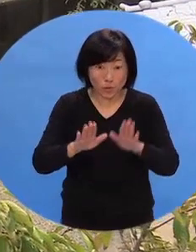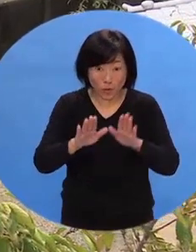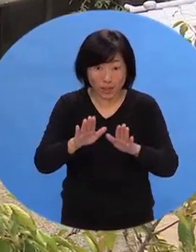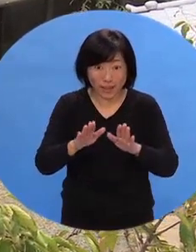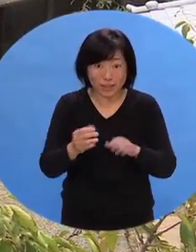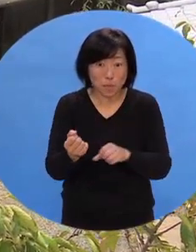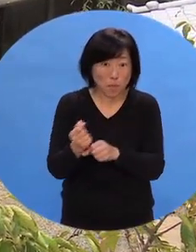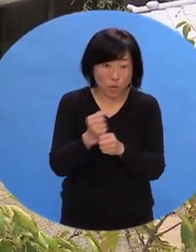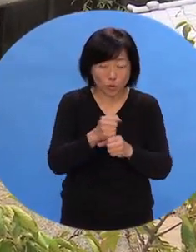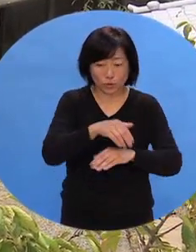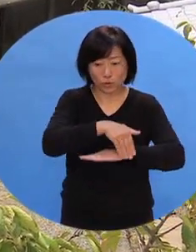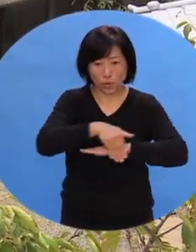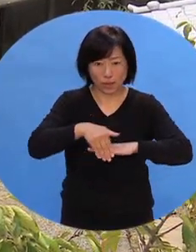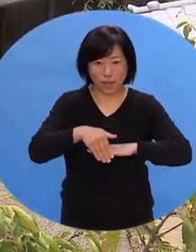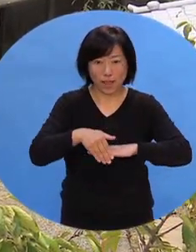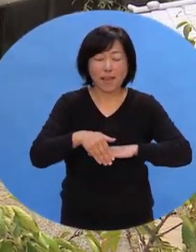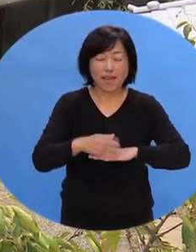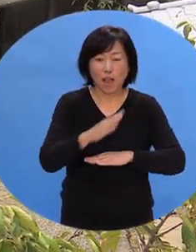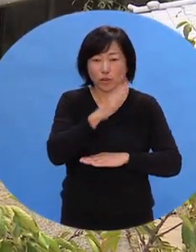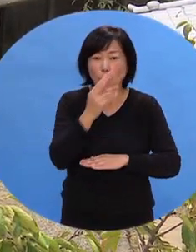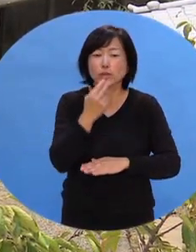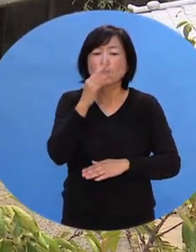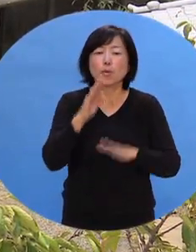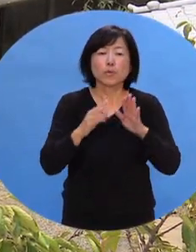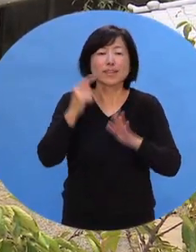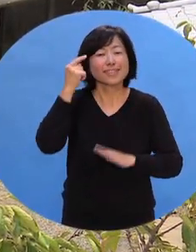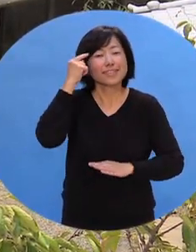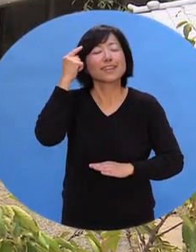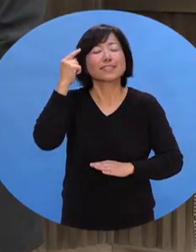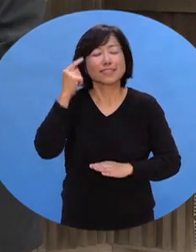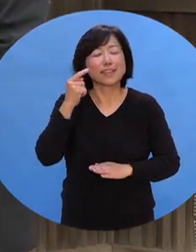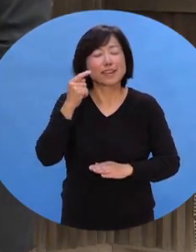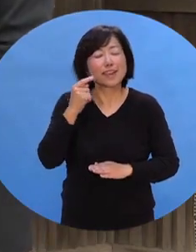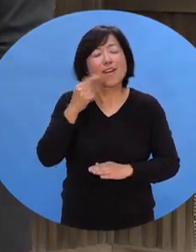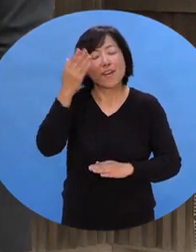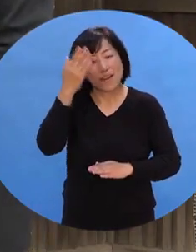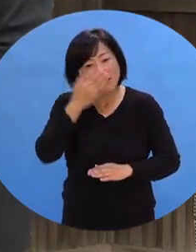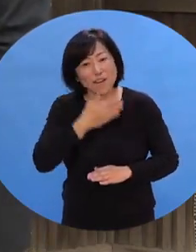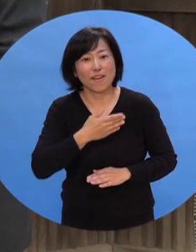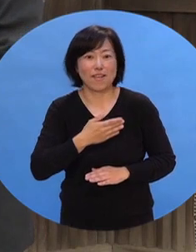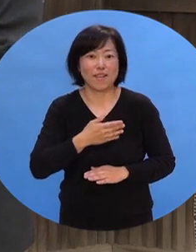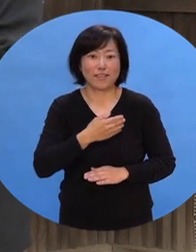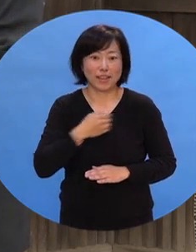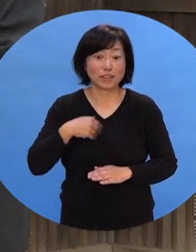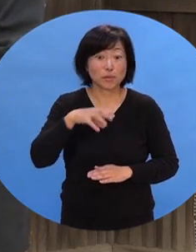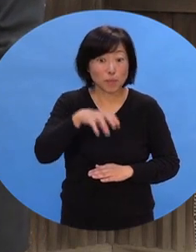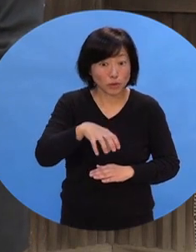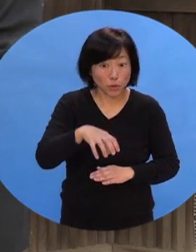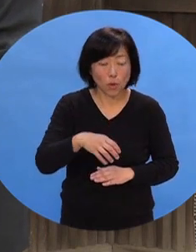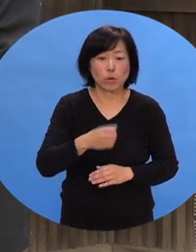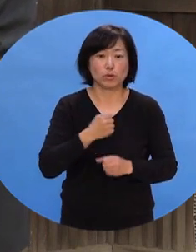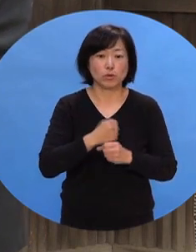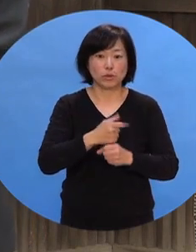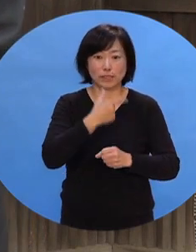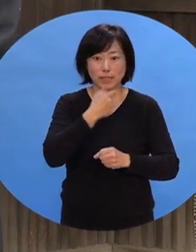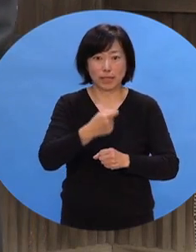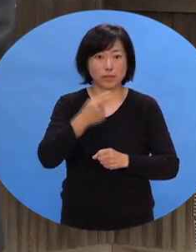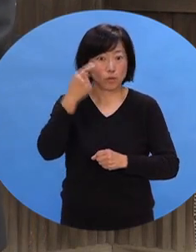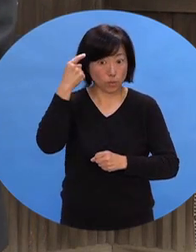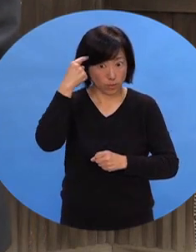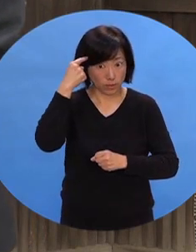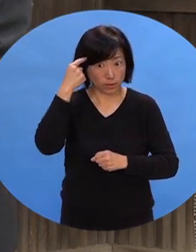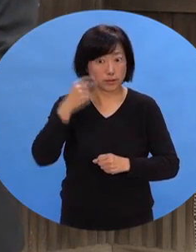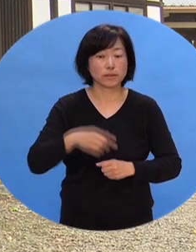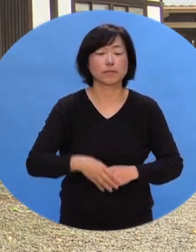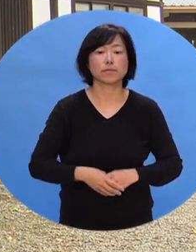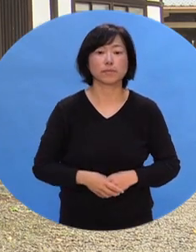すことを計画しております。当時の雰囲気と感じていただきまして、思いを馳せていただければと、そういった空間を作っていきたいと考え